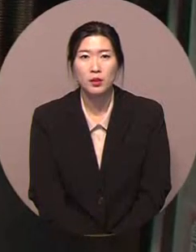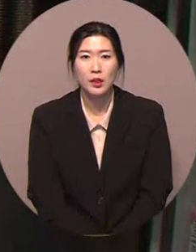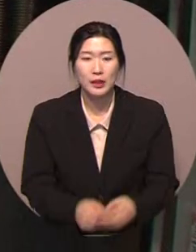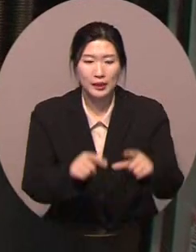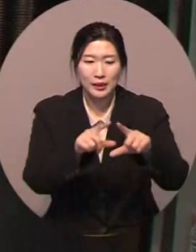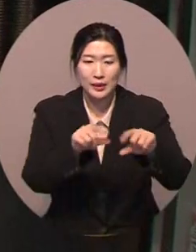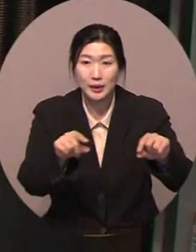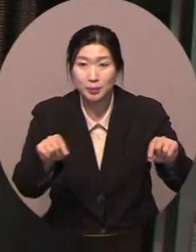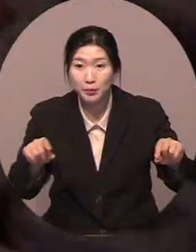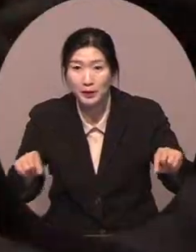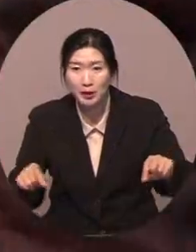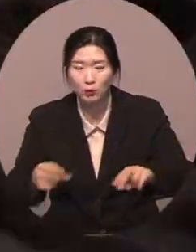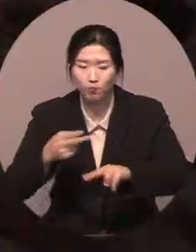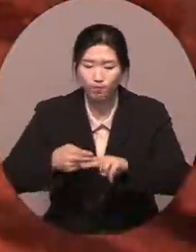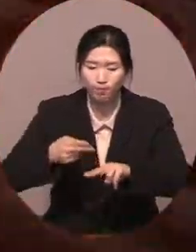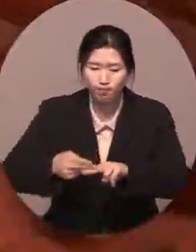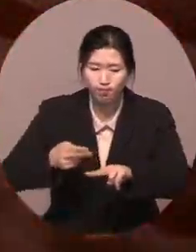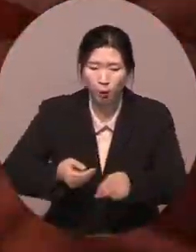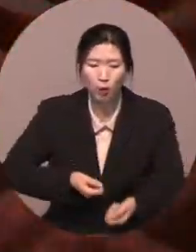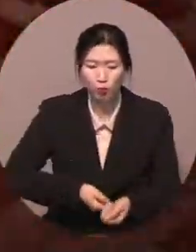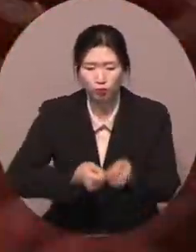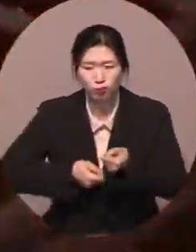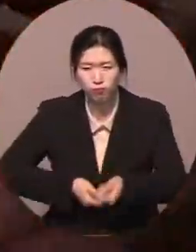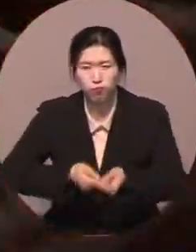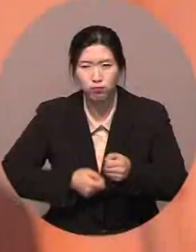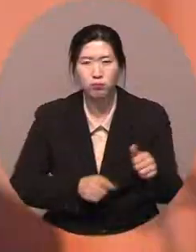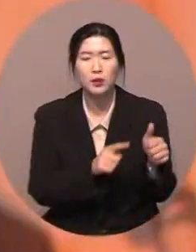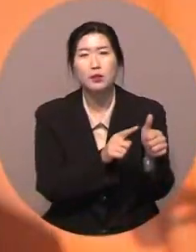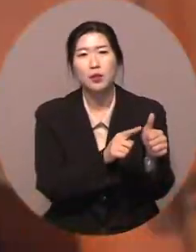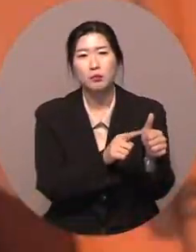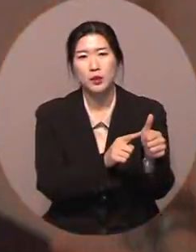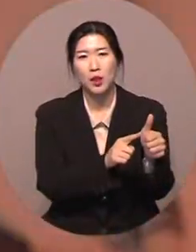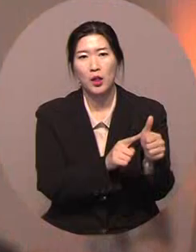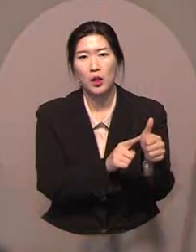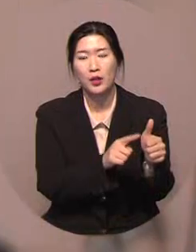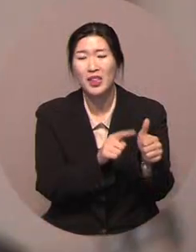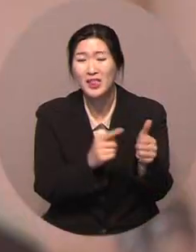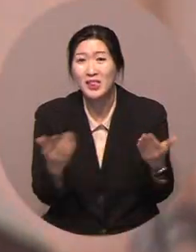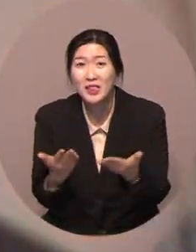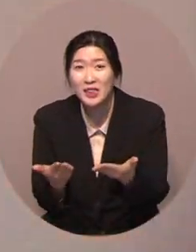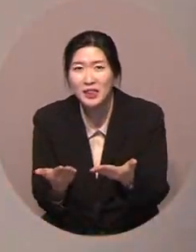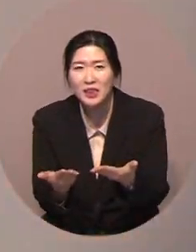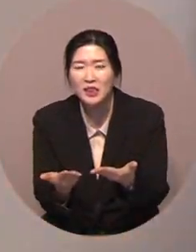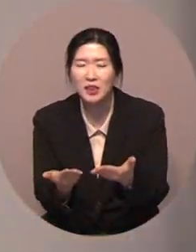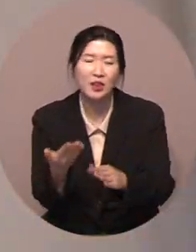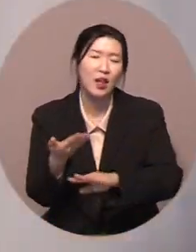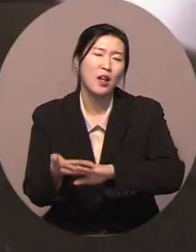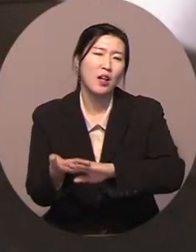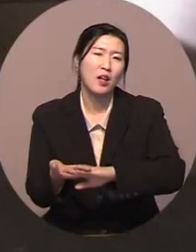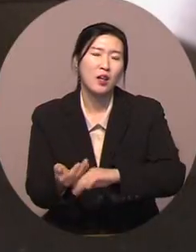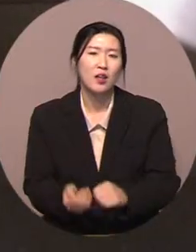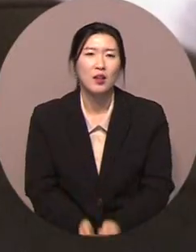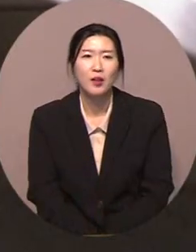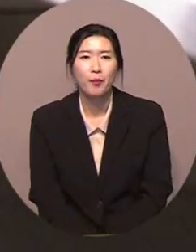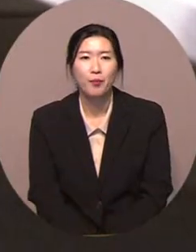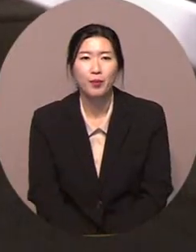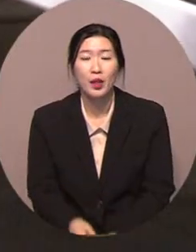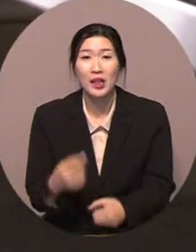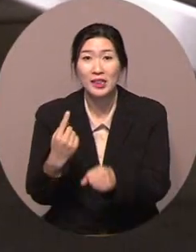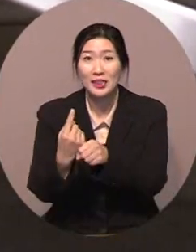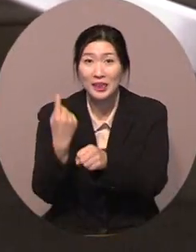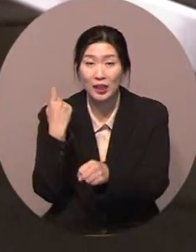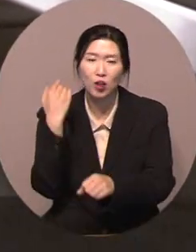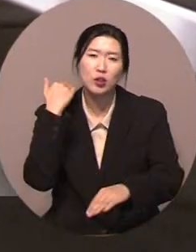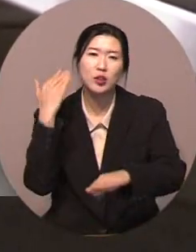음식점 주방에서 능숙한 솜씨로 요리하는 정창식 씨. 사실 정 씨의 본업은 따로 있습니다. 지난해